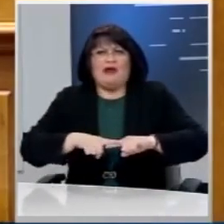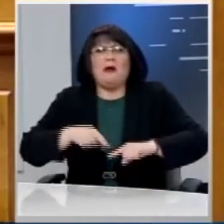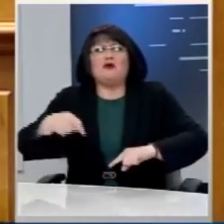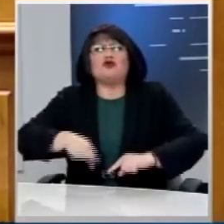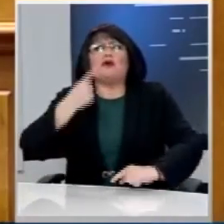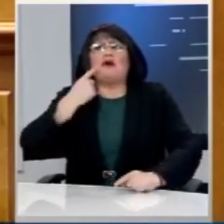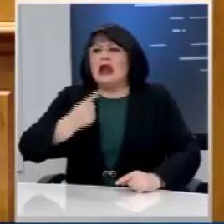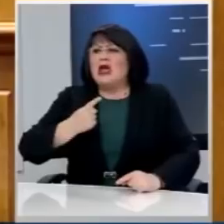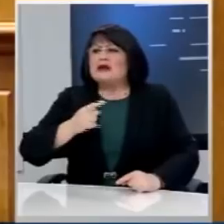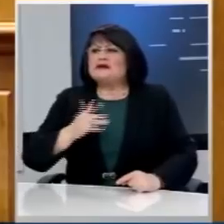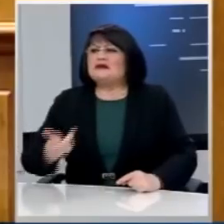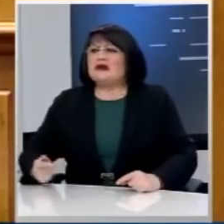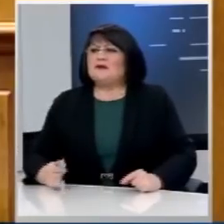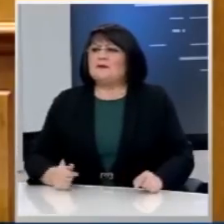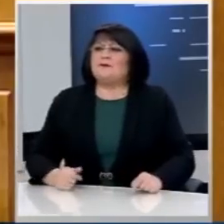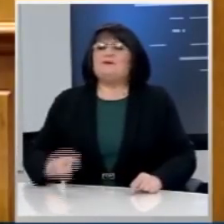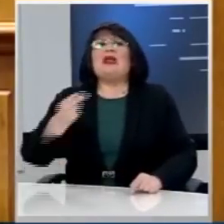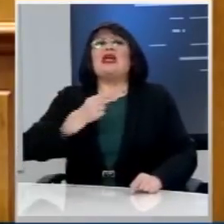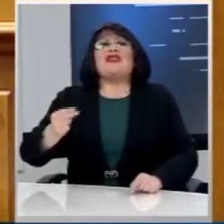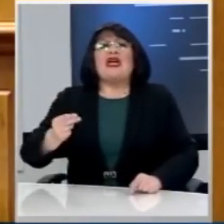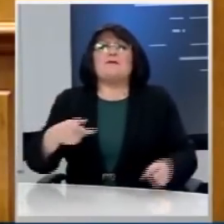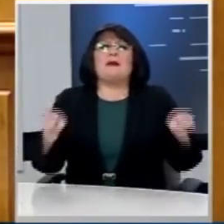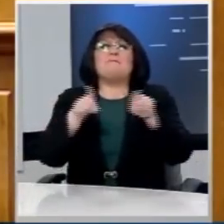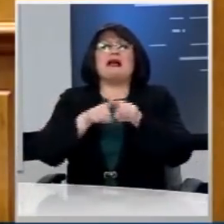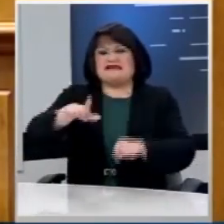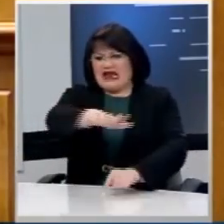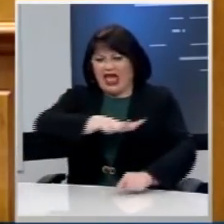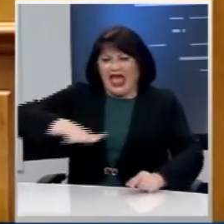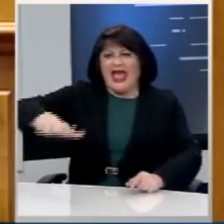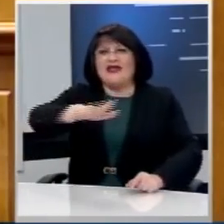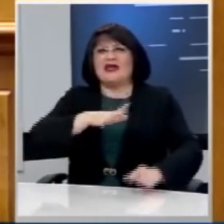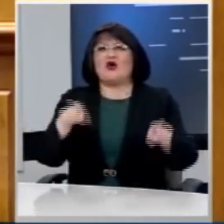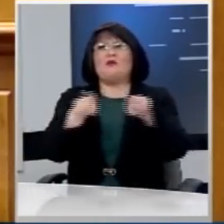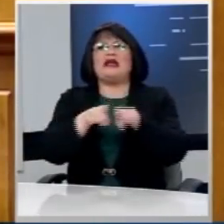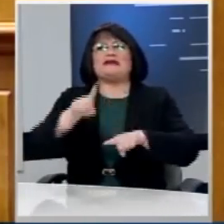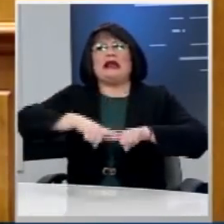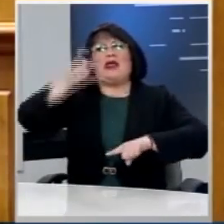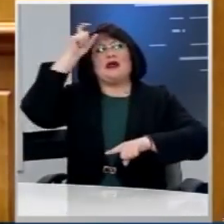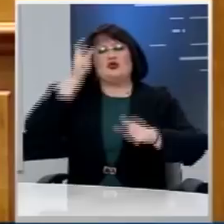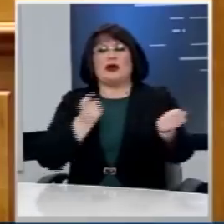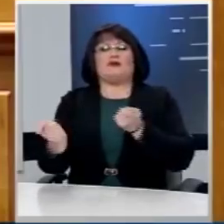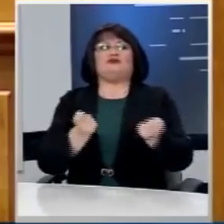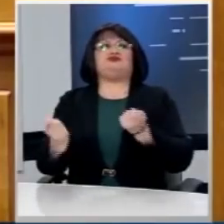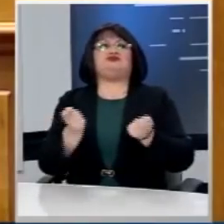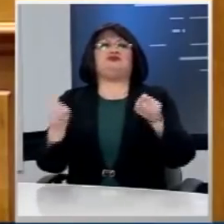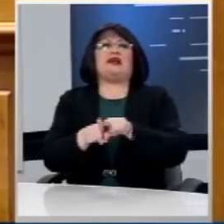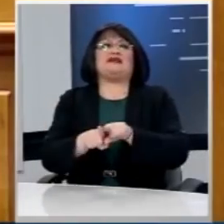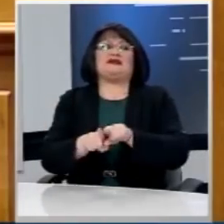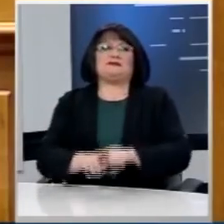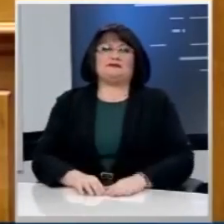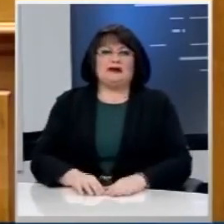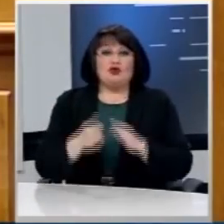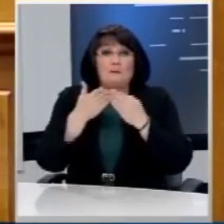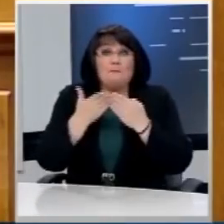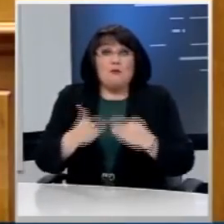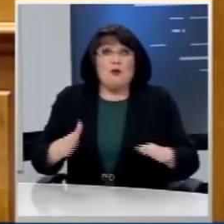τώρα ρίχνουν στο τραπέζι και το ζήτημα της συνδιαχείρισης του Αιγαίου. Μόνο που το ιδεολόγημα που προβάλλεται ως